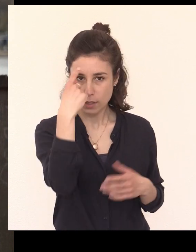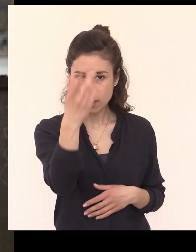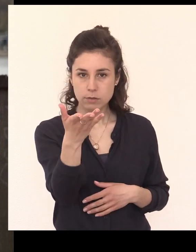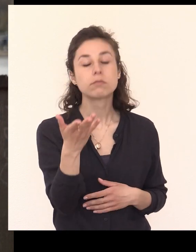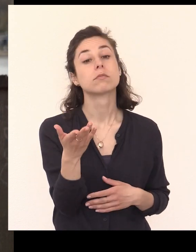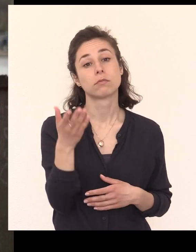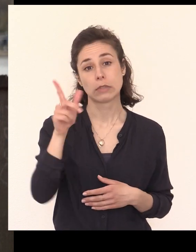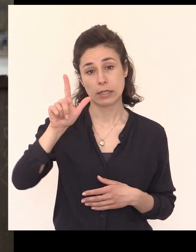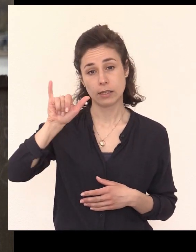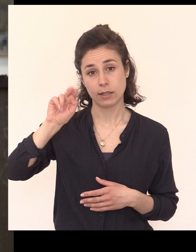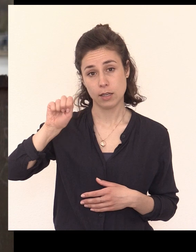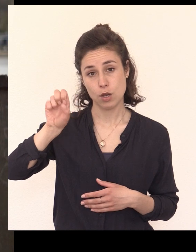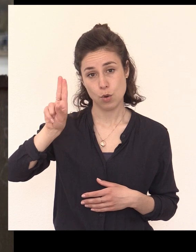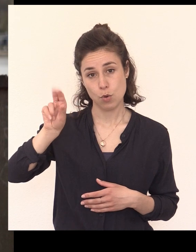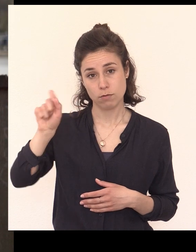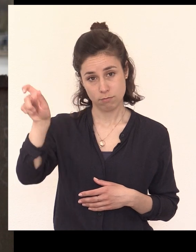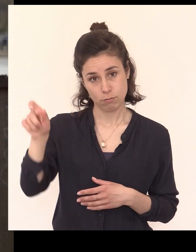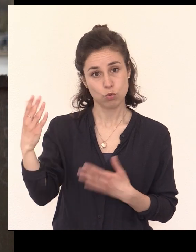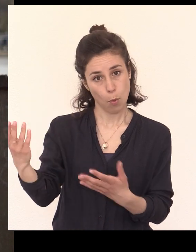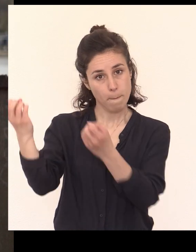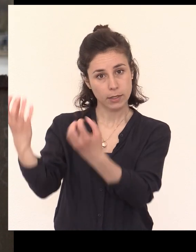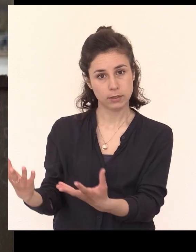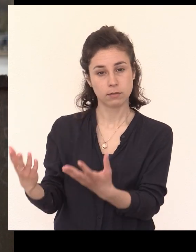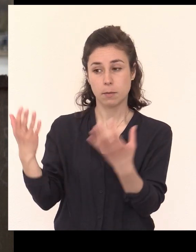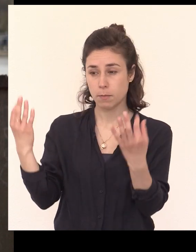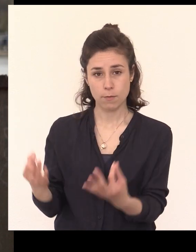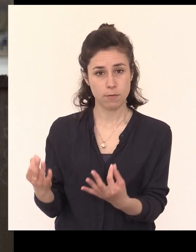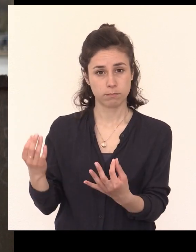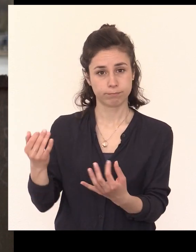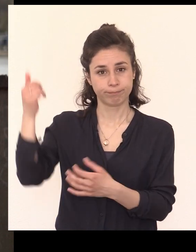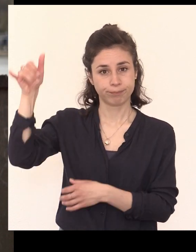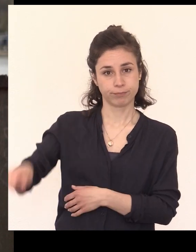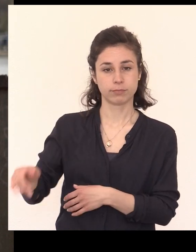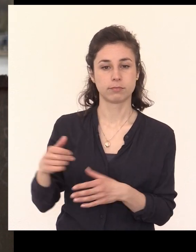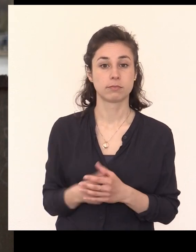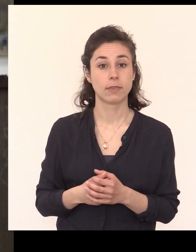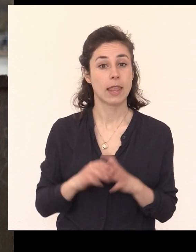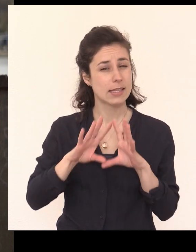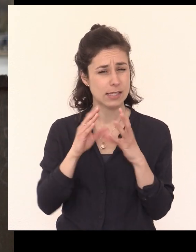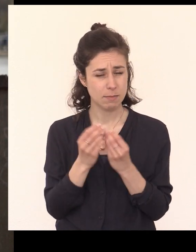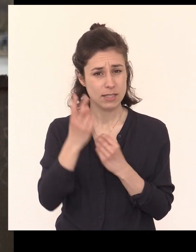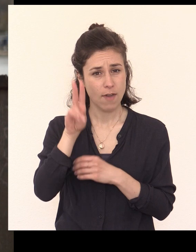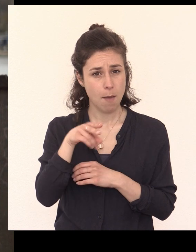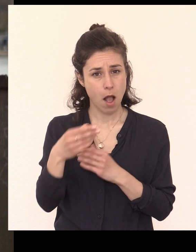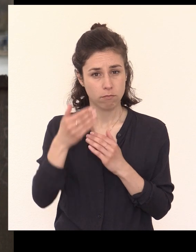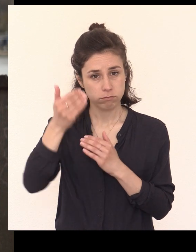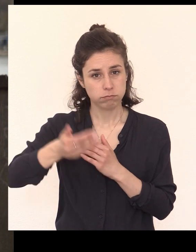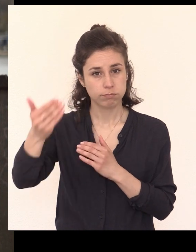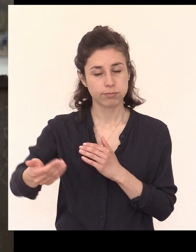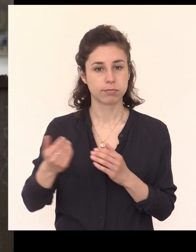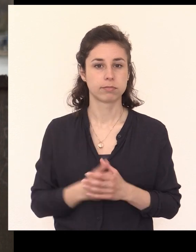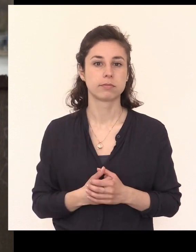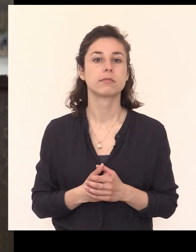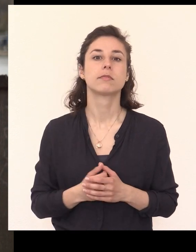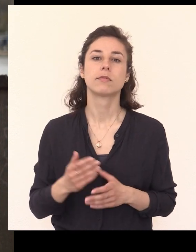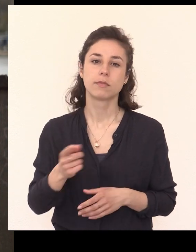du? Linus ist es passiert. Das Telefonat wurde plötzlich beendet. Und zwar 2-mal hintereinander.